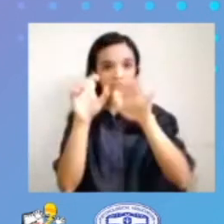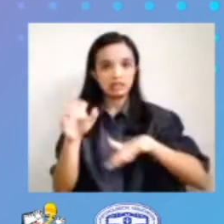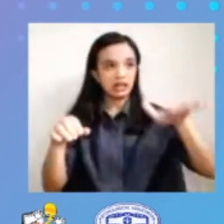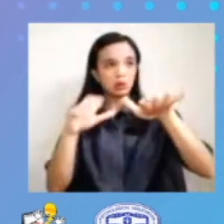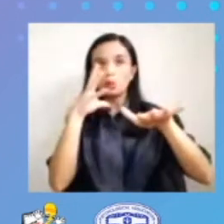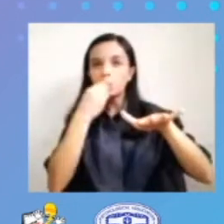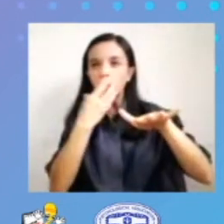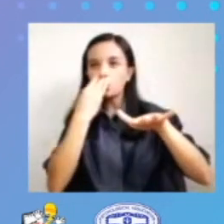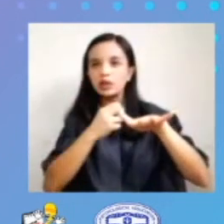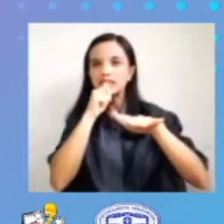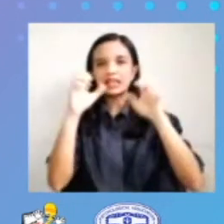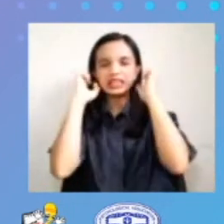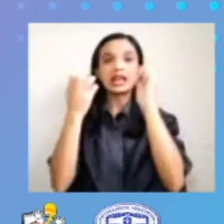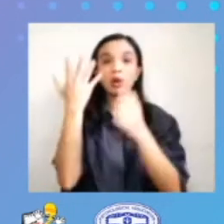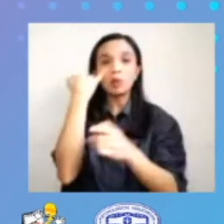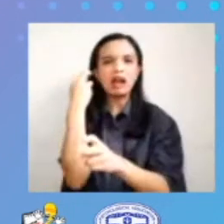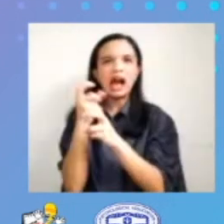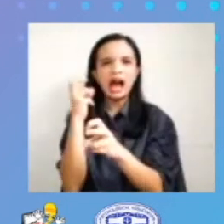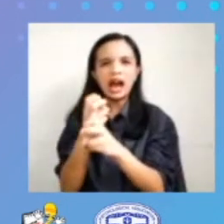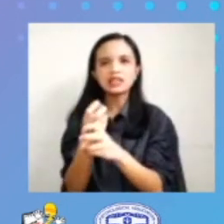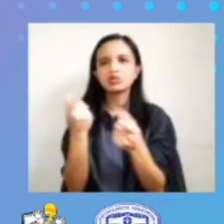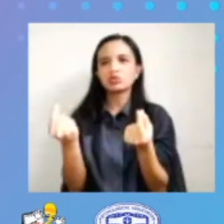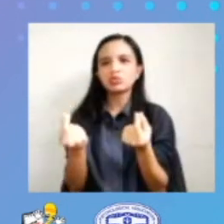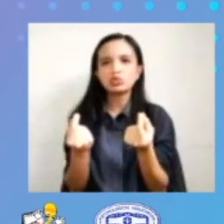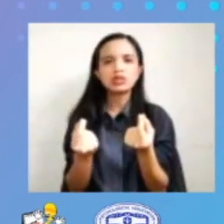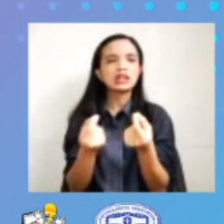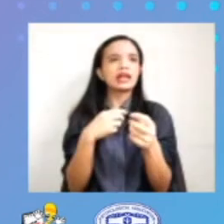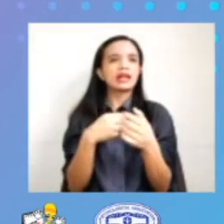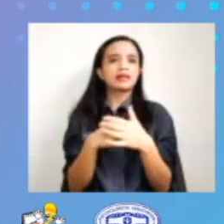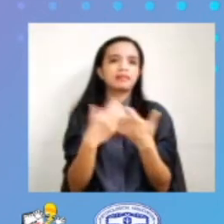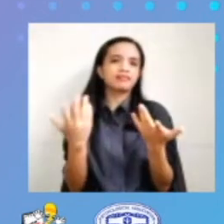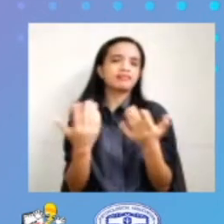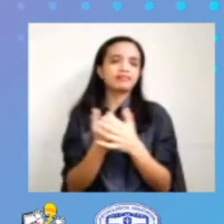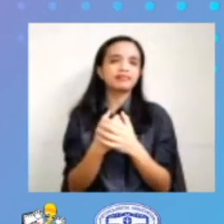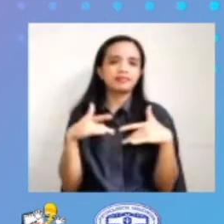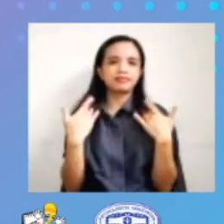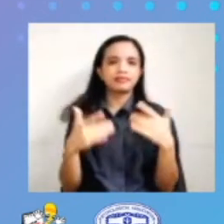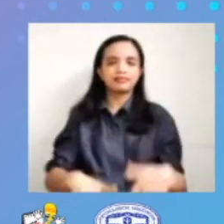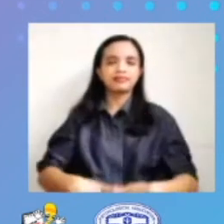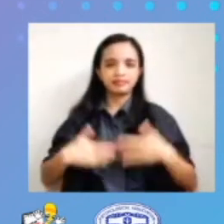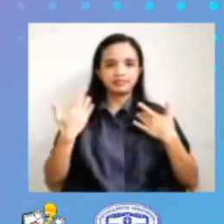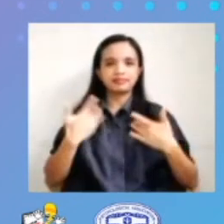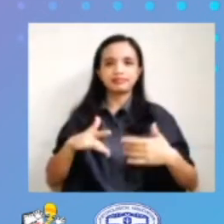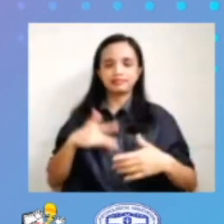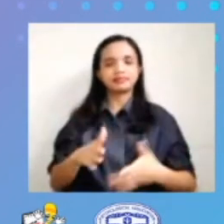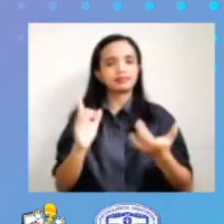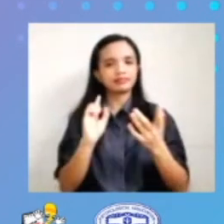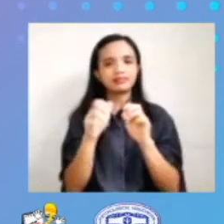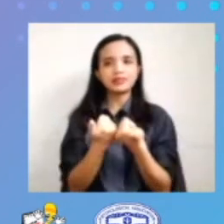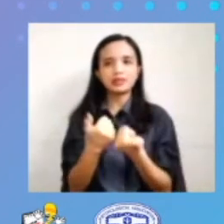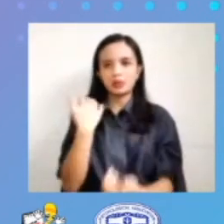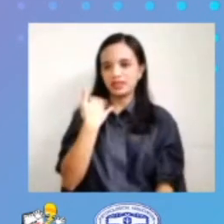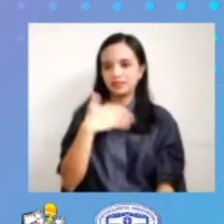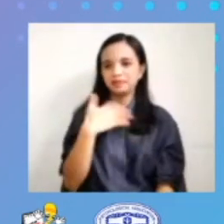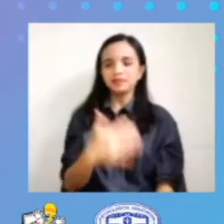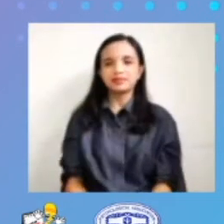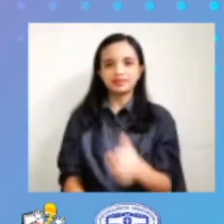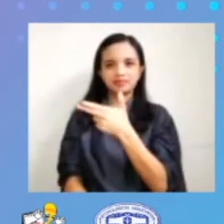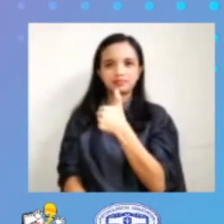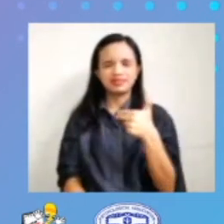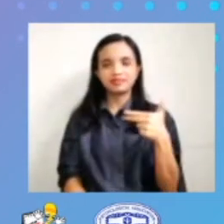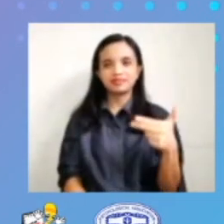nutrition is very, very important, no. Ngayong month, July is the Nutrition Month, National Nutrition Month. So, ayan, sana po hindi